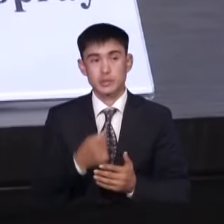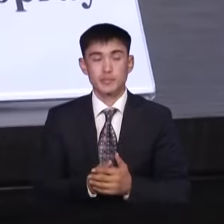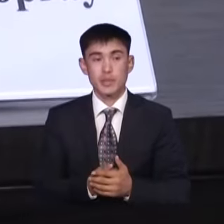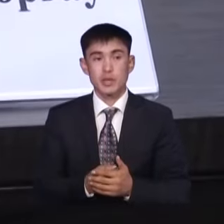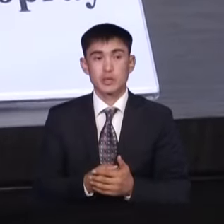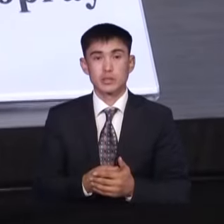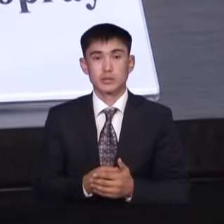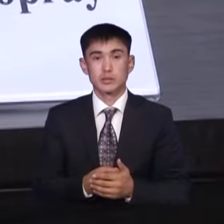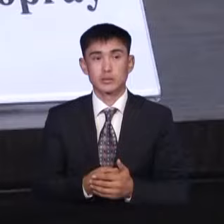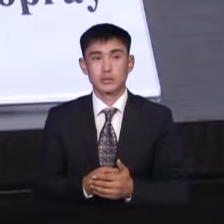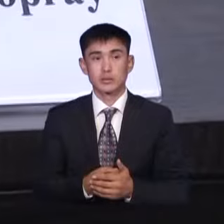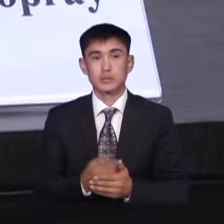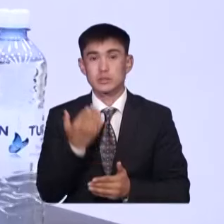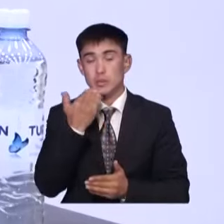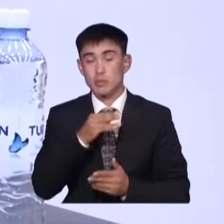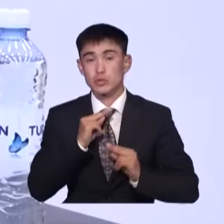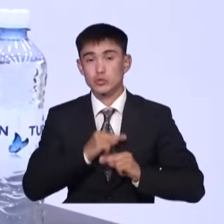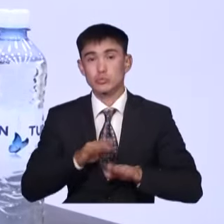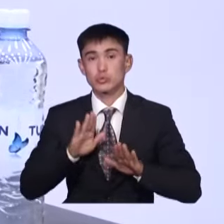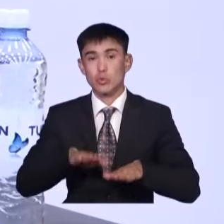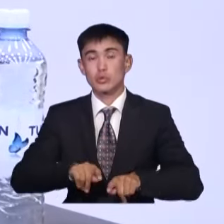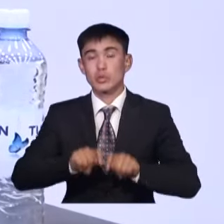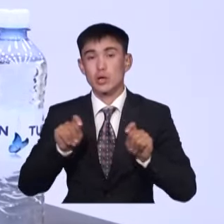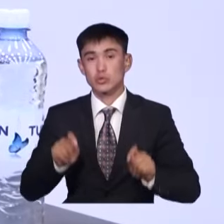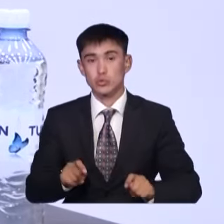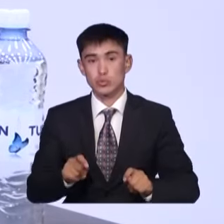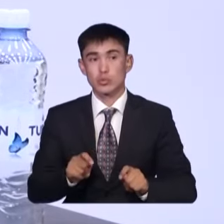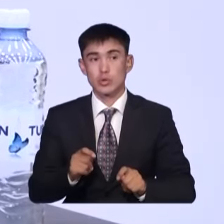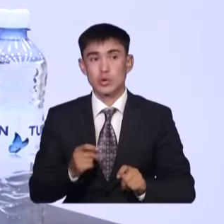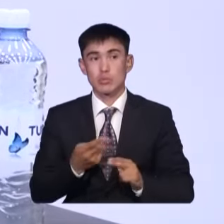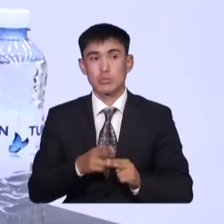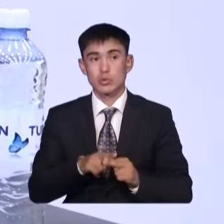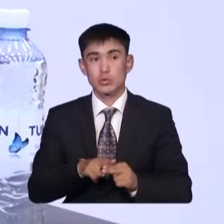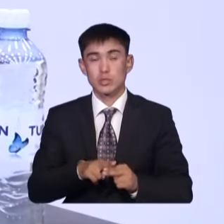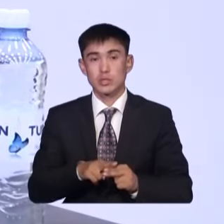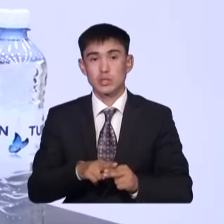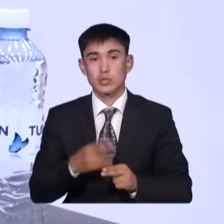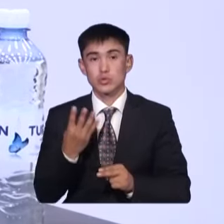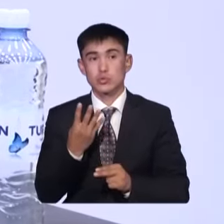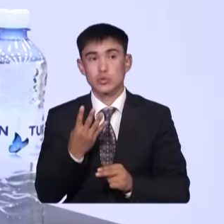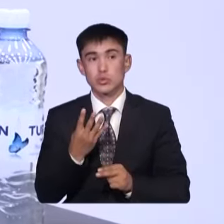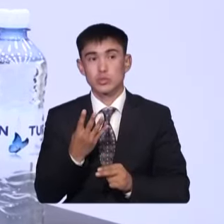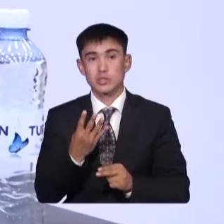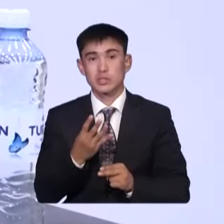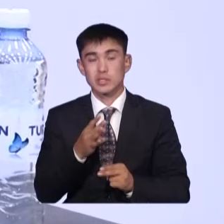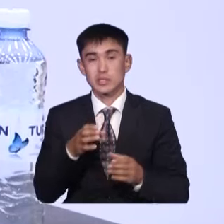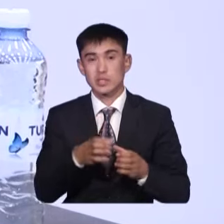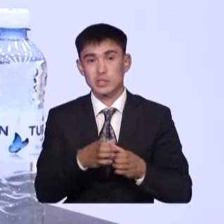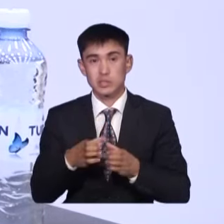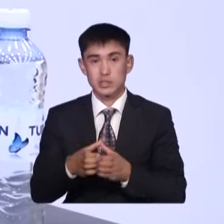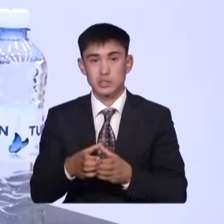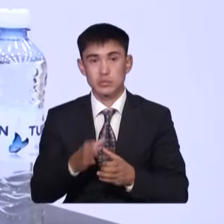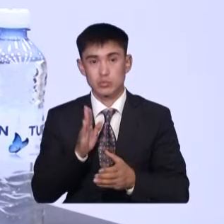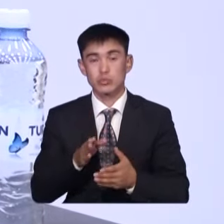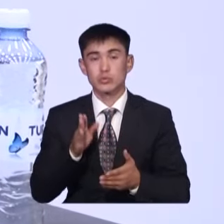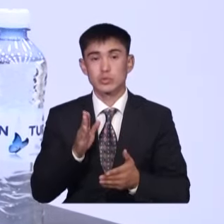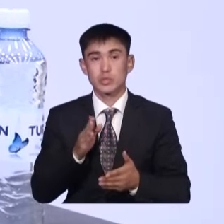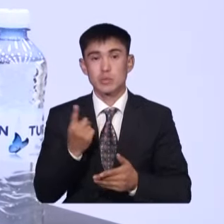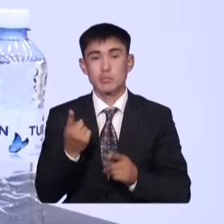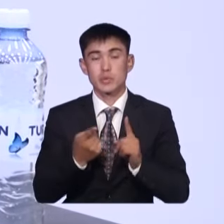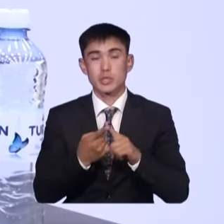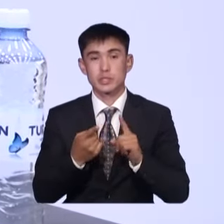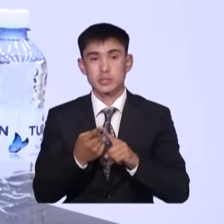мәлім. Сапалы жұмыс орнын ашу. Ол сапалық 4 критериймен белгіленеді.